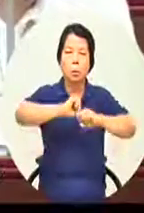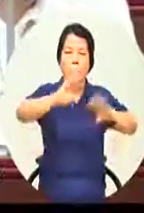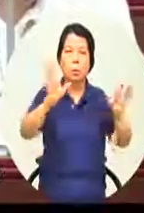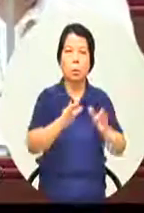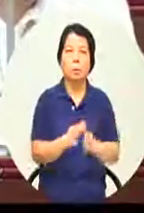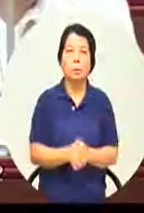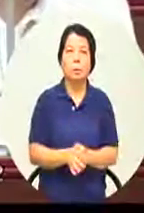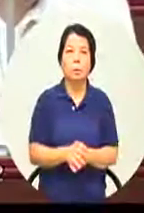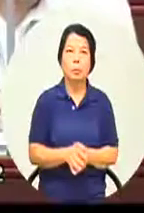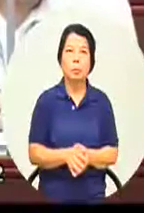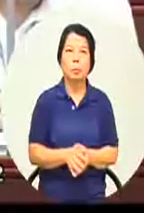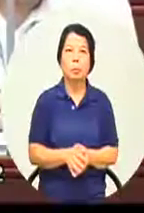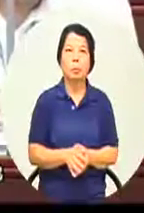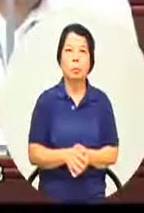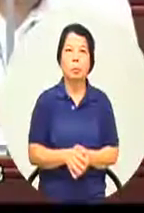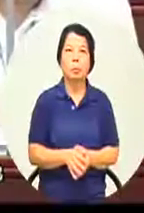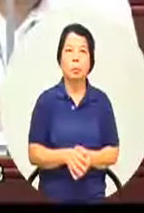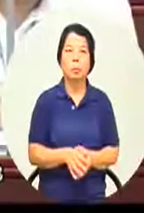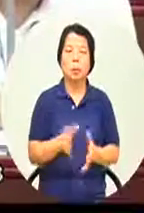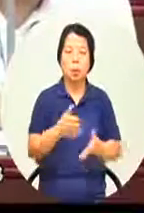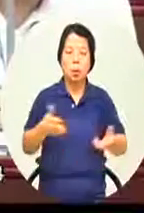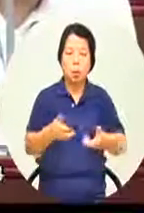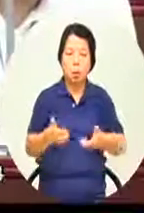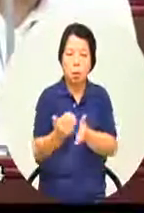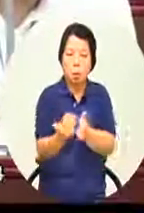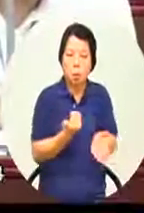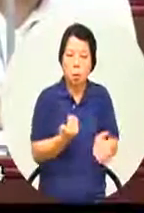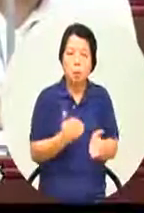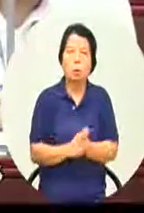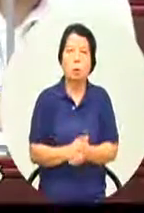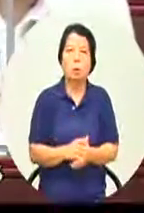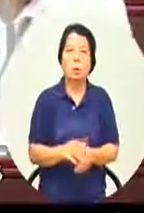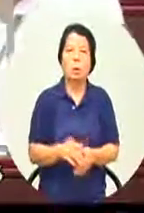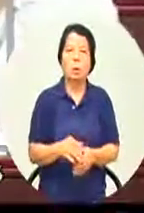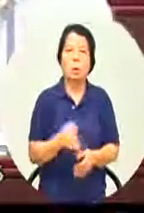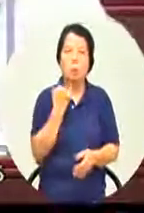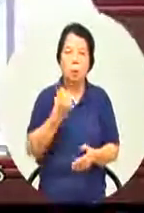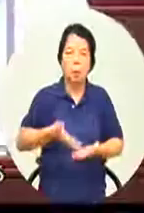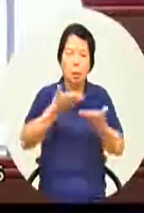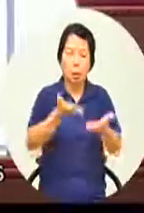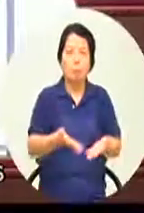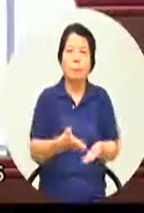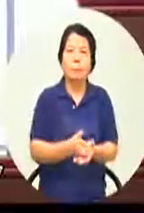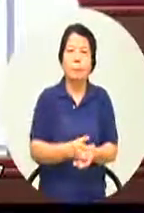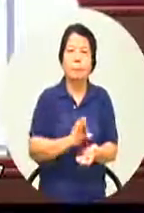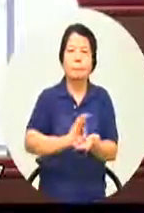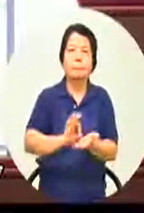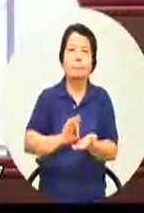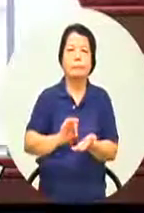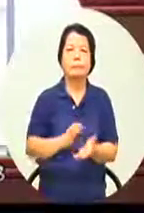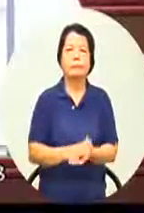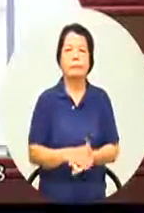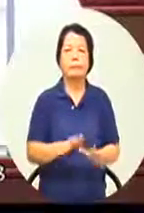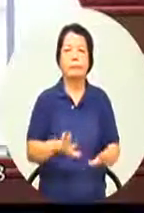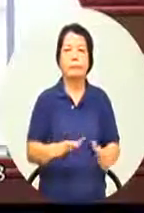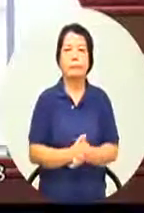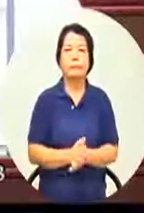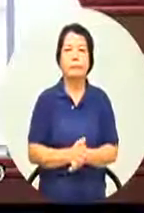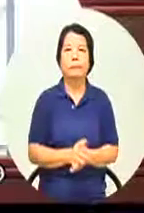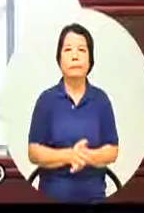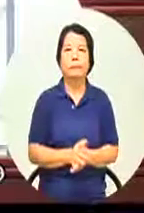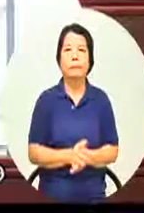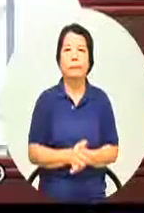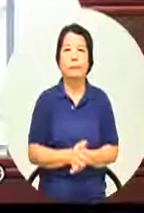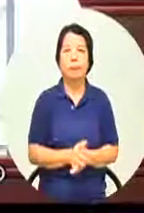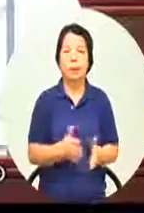够在这个施工前或是施工的初期就可以完成。我们希望是透过这个促餐的方式，能